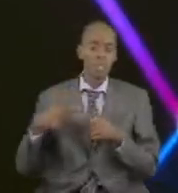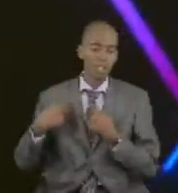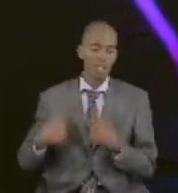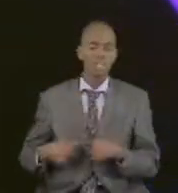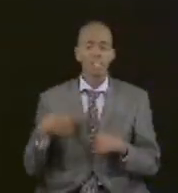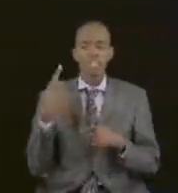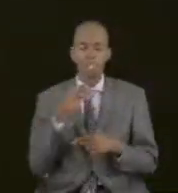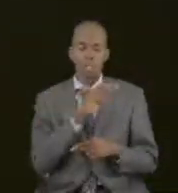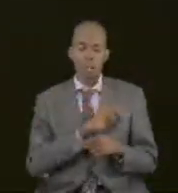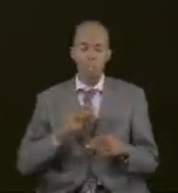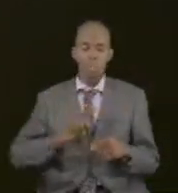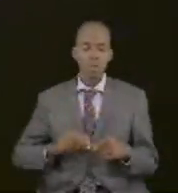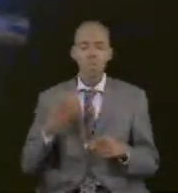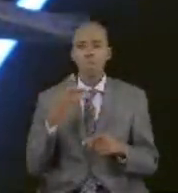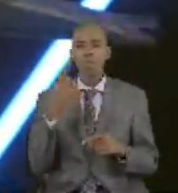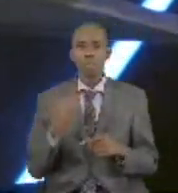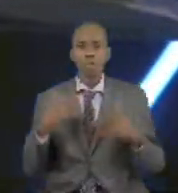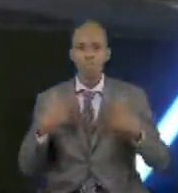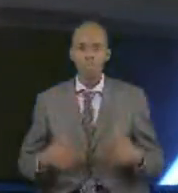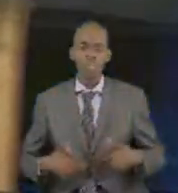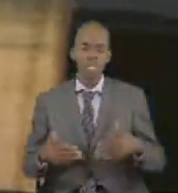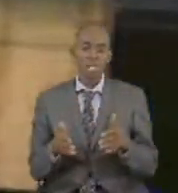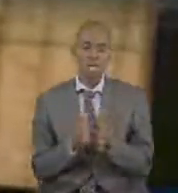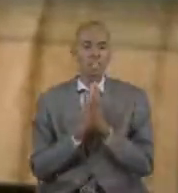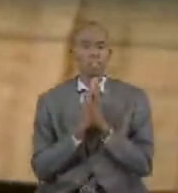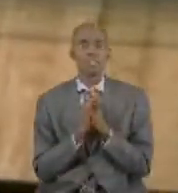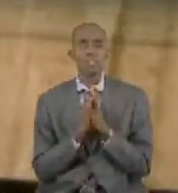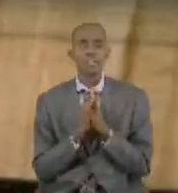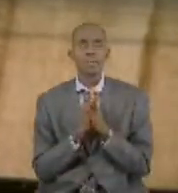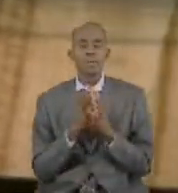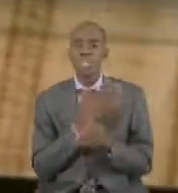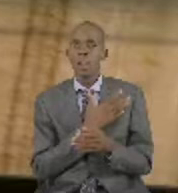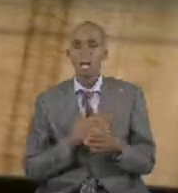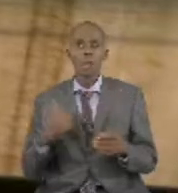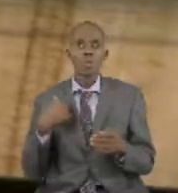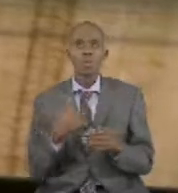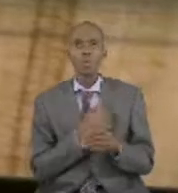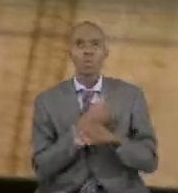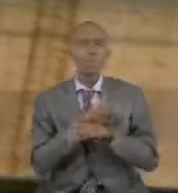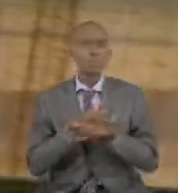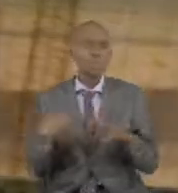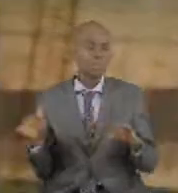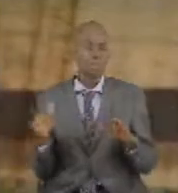du cœur que les membres du corps agissent. Alors,